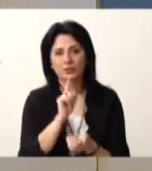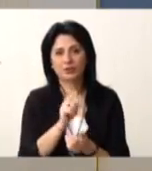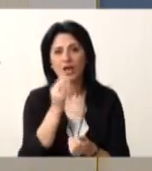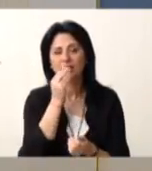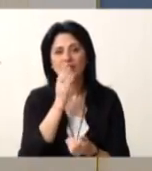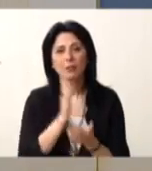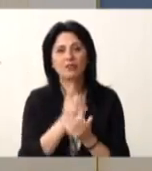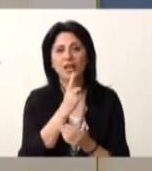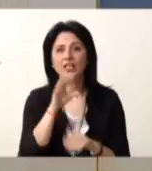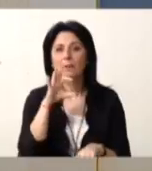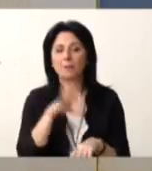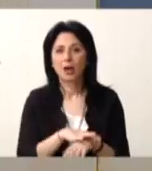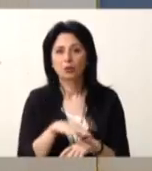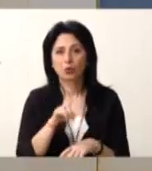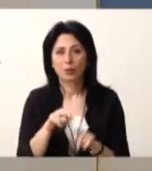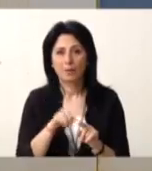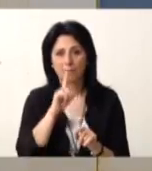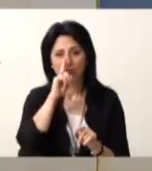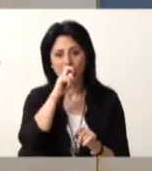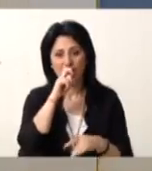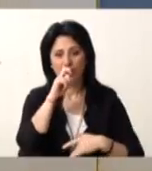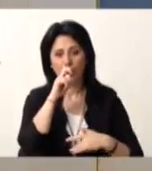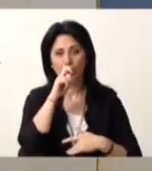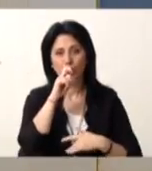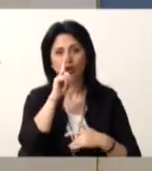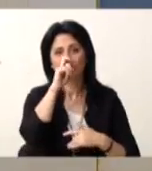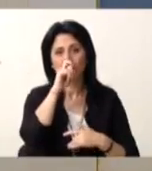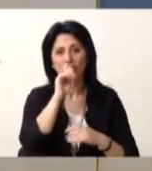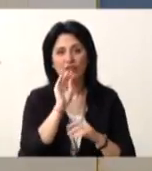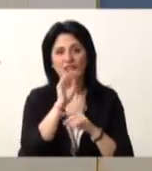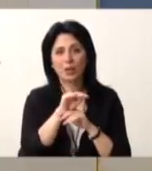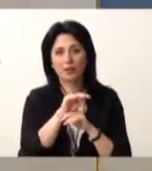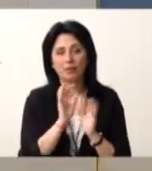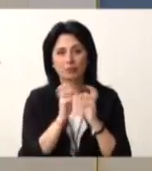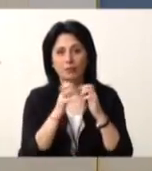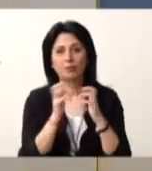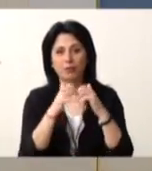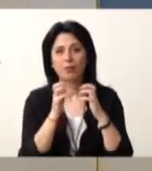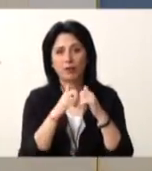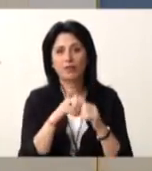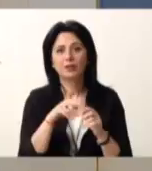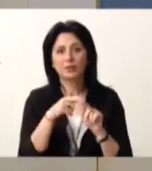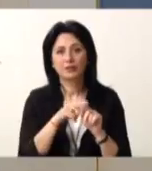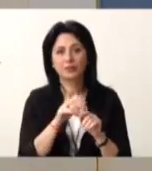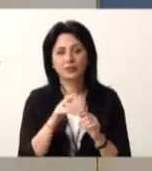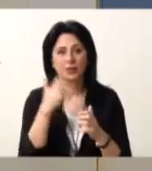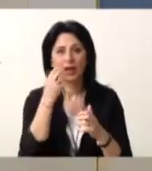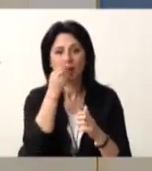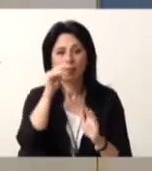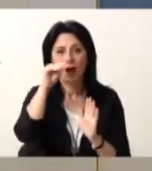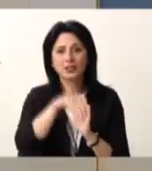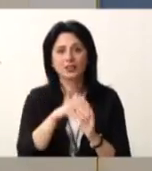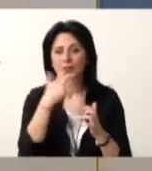რომ საკვები არის ერთ-ერთი ფაქტორი, რომელიც ამ ჟავია კუჩი წარმოქმნილ მომატებულ სეკრეციას, ანუ ამ მარილმჟავას